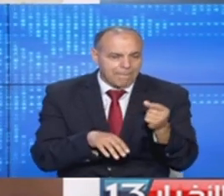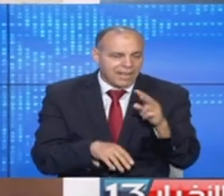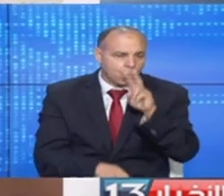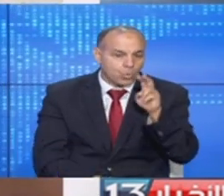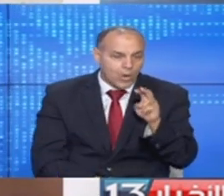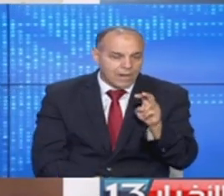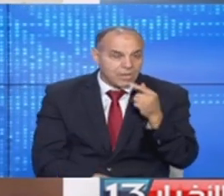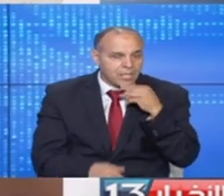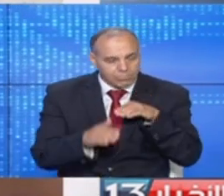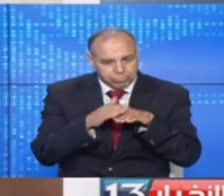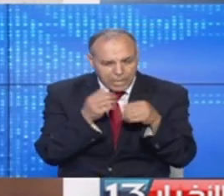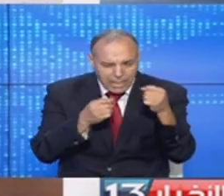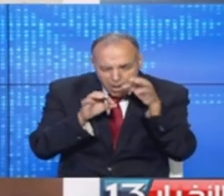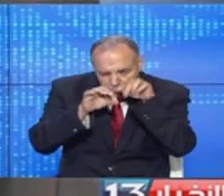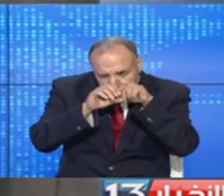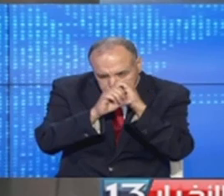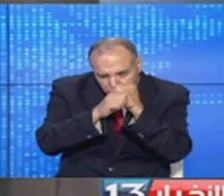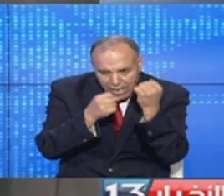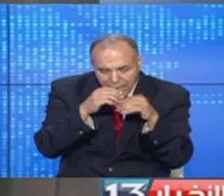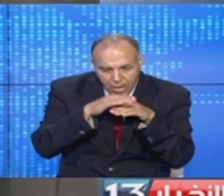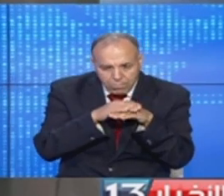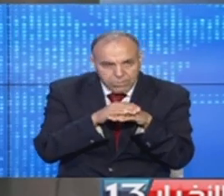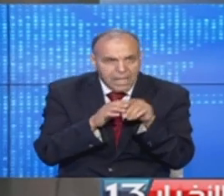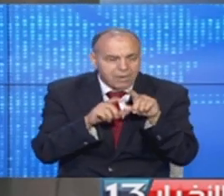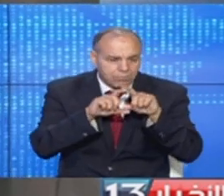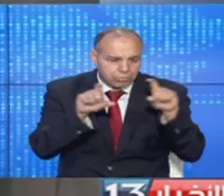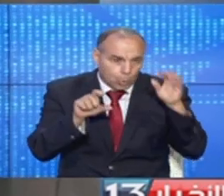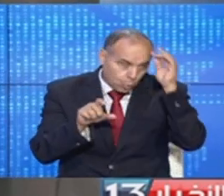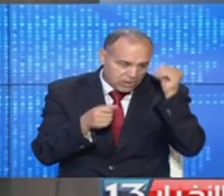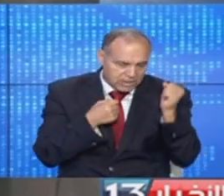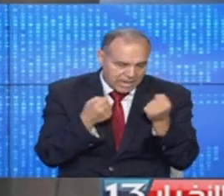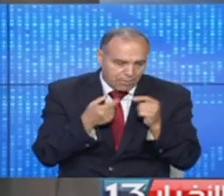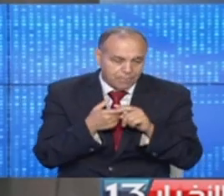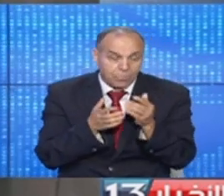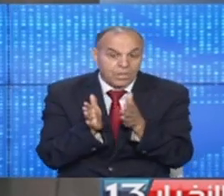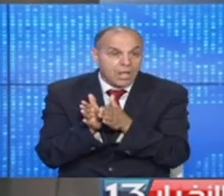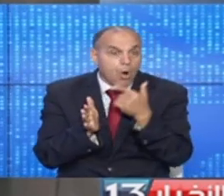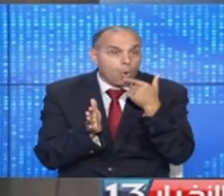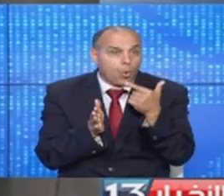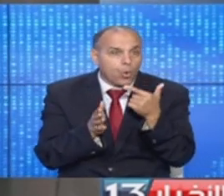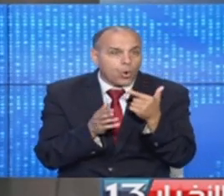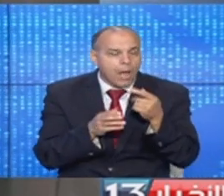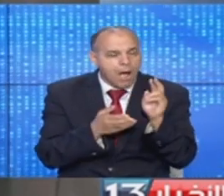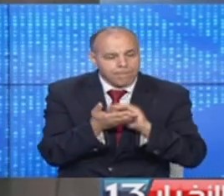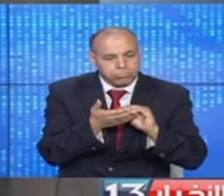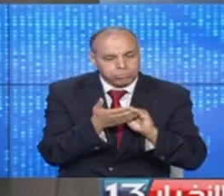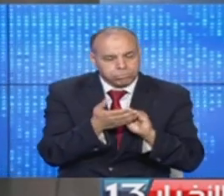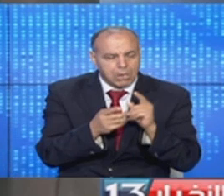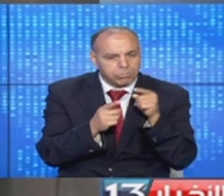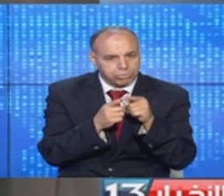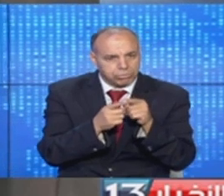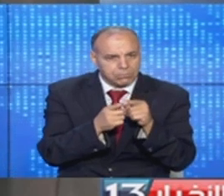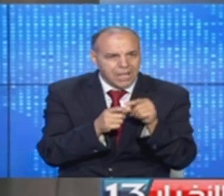كانت مخفيه باحكام داخل سياره تحمل ترقيما تونسيا وقد تم تحرير محضر في الغرب